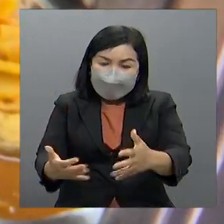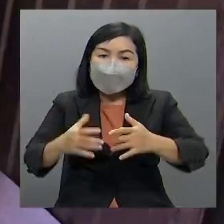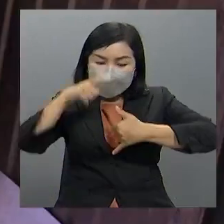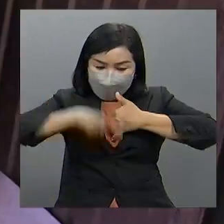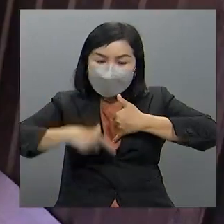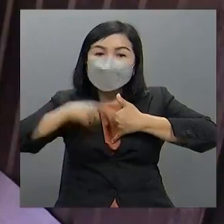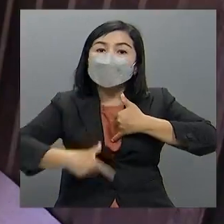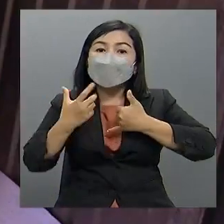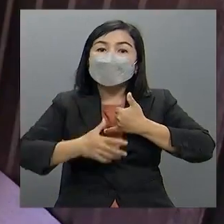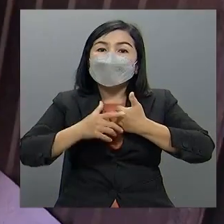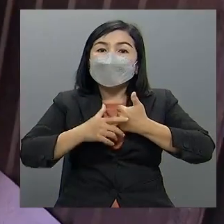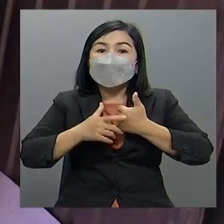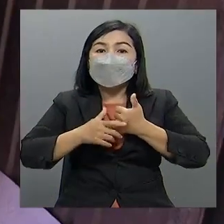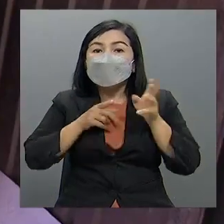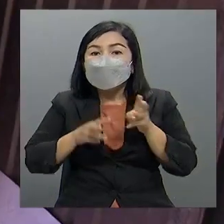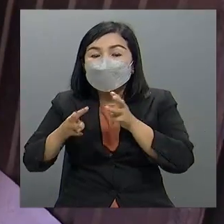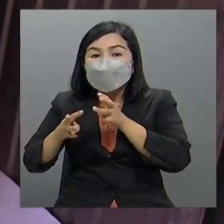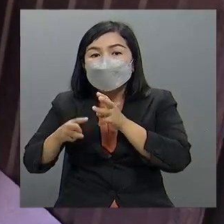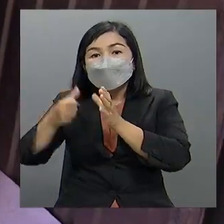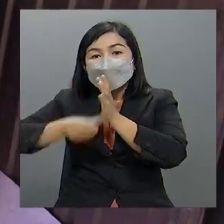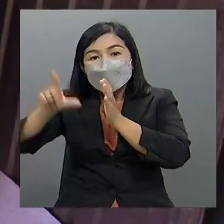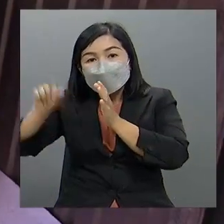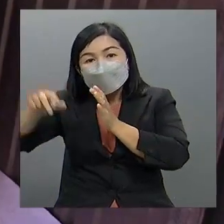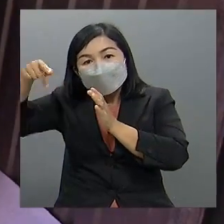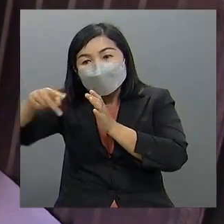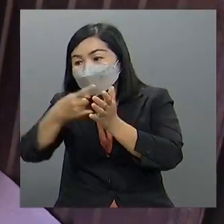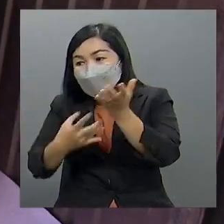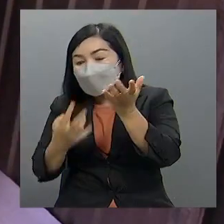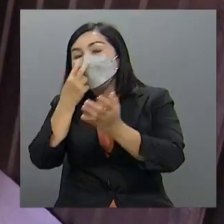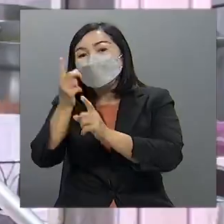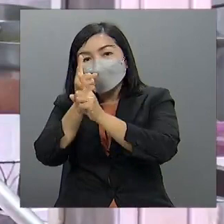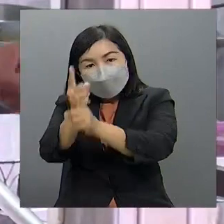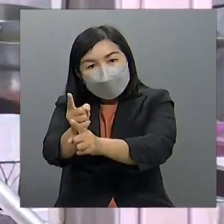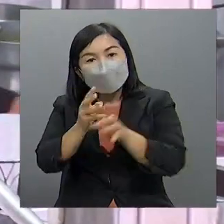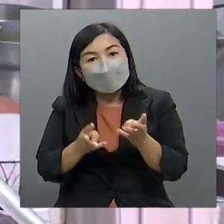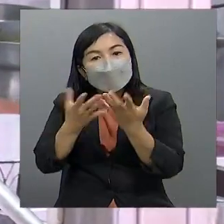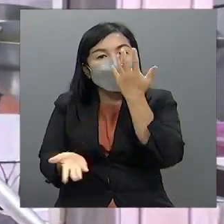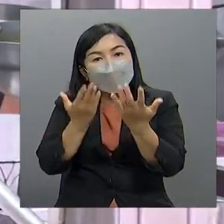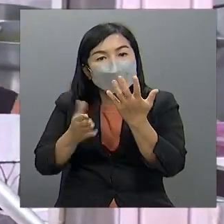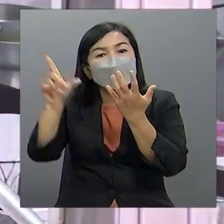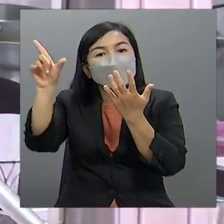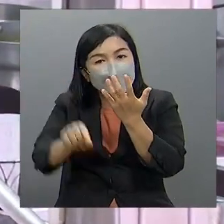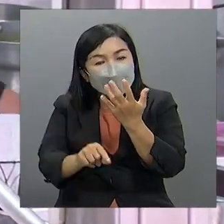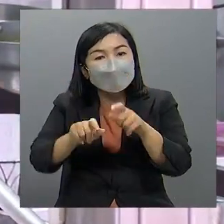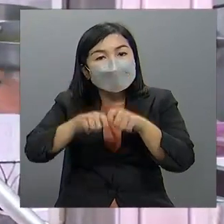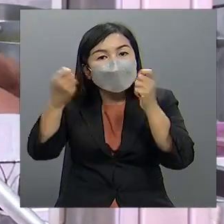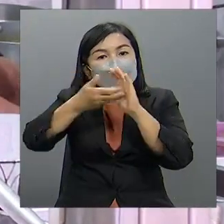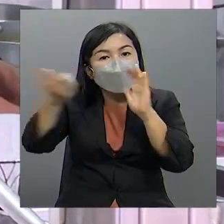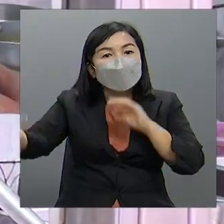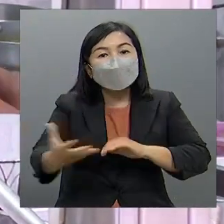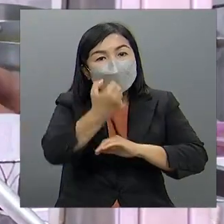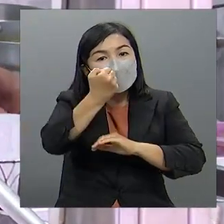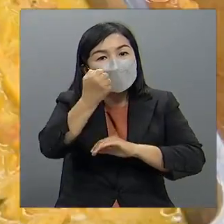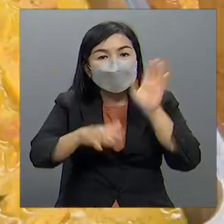ถยนต์ส่วนการหักค่าใช้จ่ายกฎหมายให้สิทธิ์เลือกนะคะว่าขอหักค่าใช้จ่ายเป็นแบบเหมาจ่ายอัตราร้อยละ